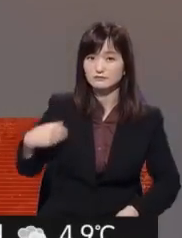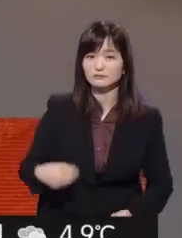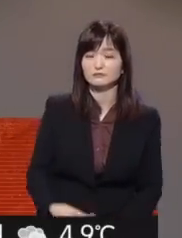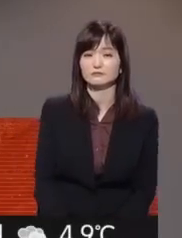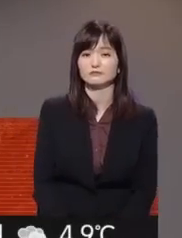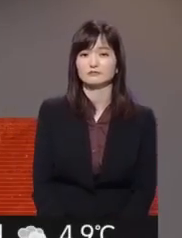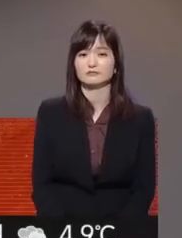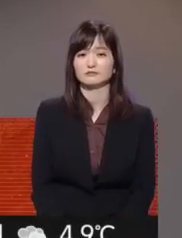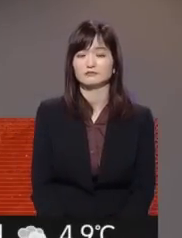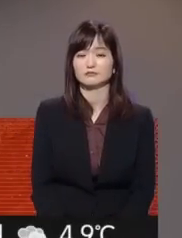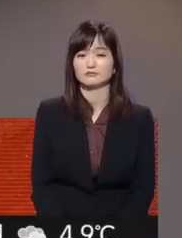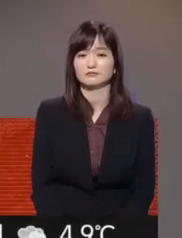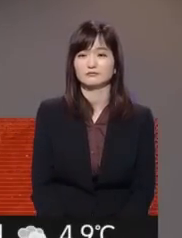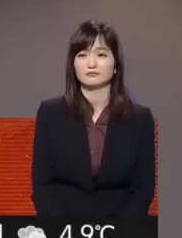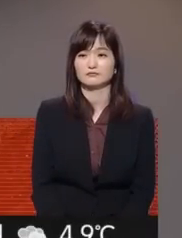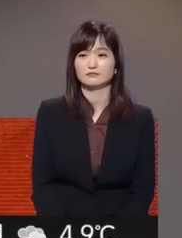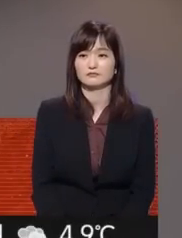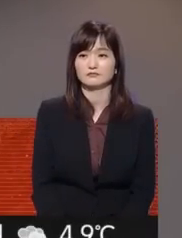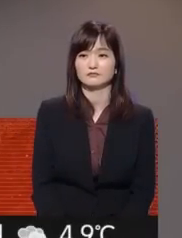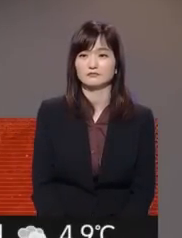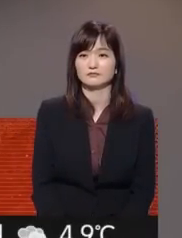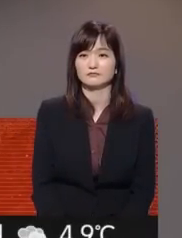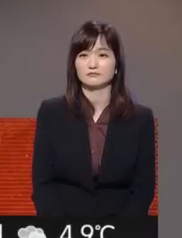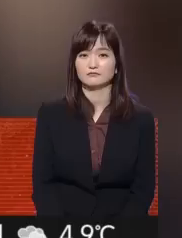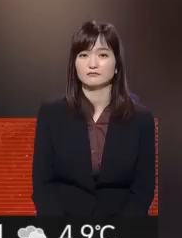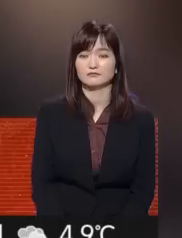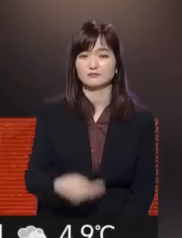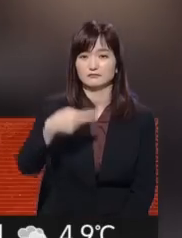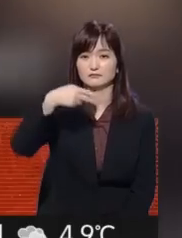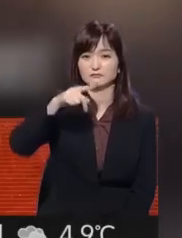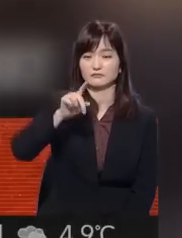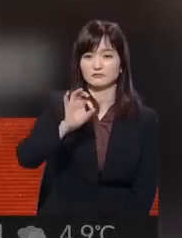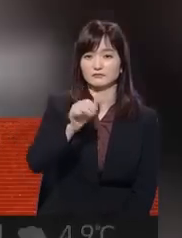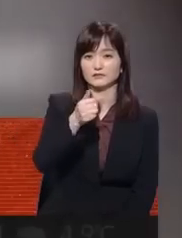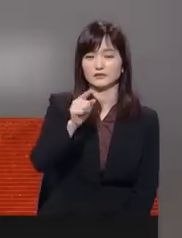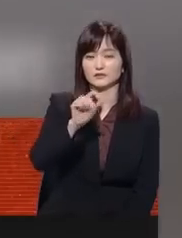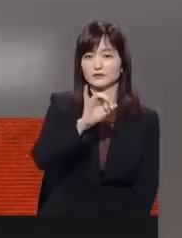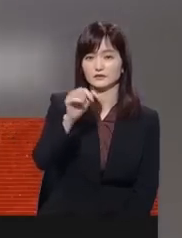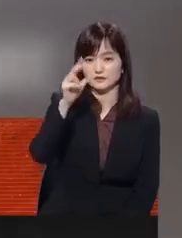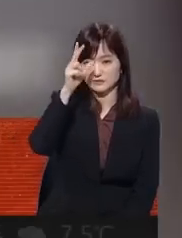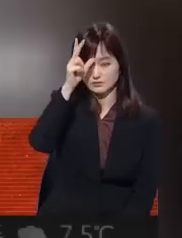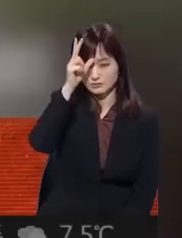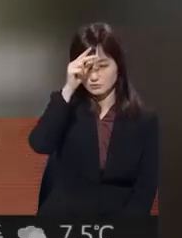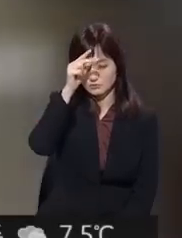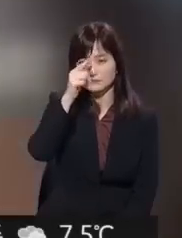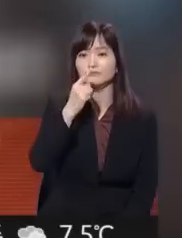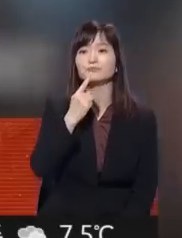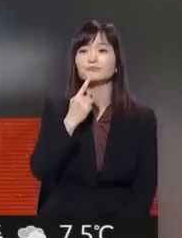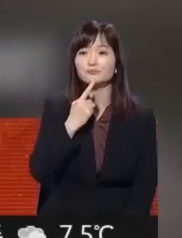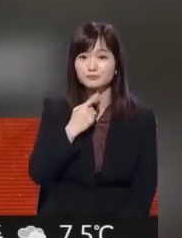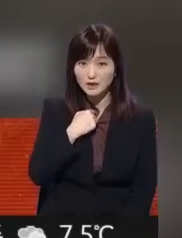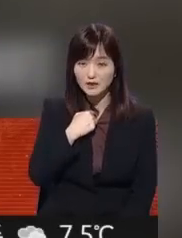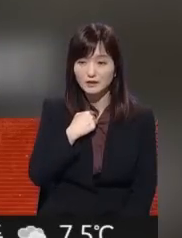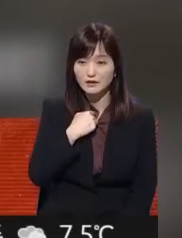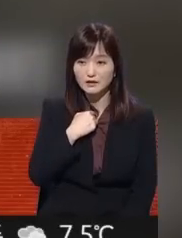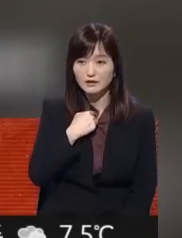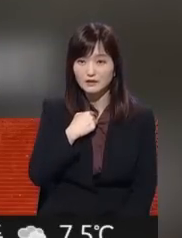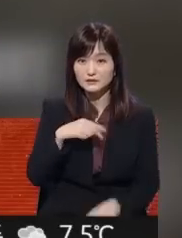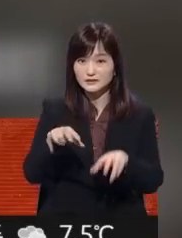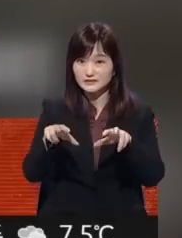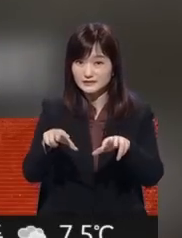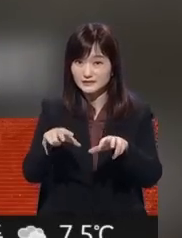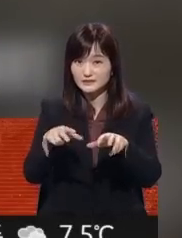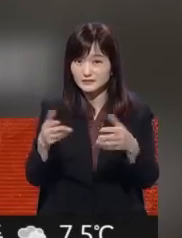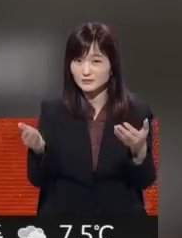겁니다. 그 상하이 공항국이야 내 남편이 아니라 공항국 출신이 한 거 보면 출신이라고 한 거 보면 현직은 아닌